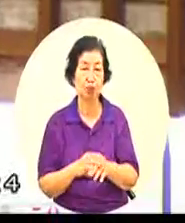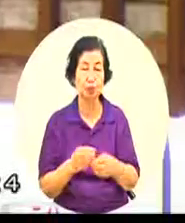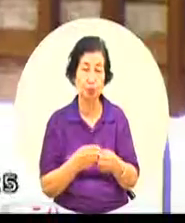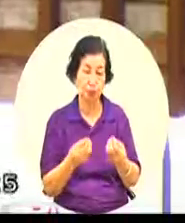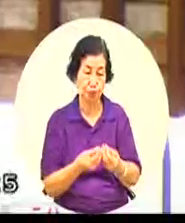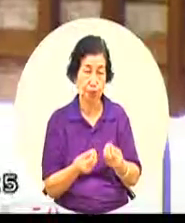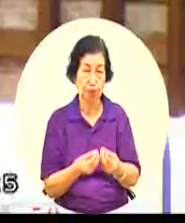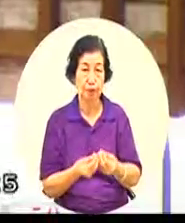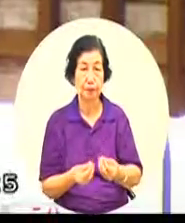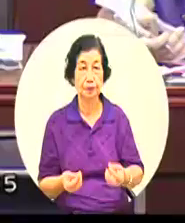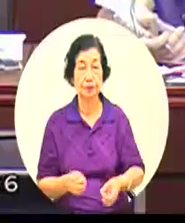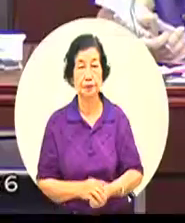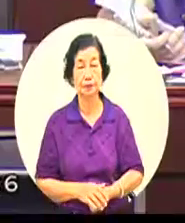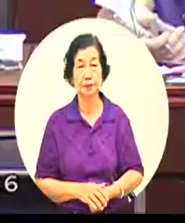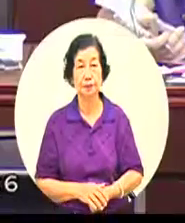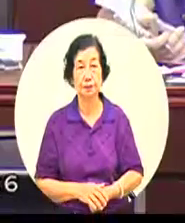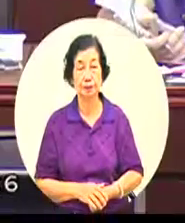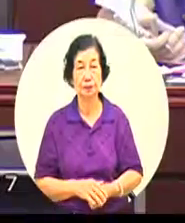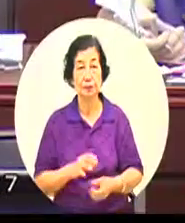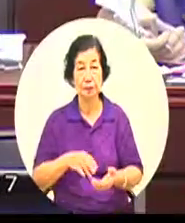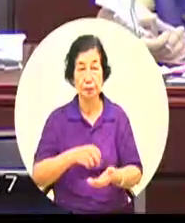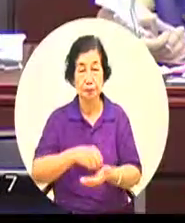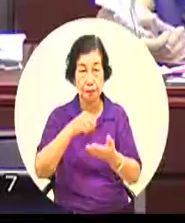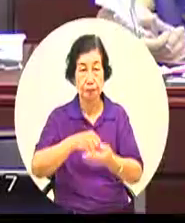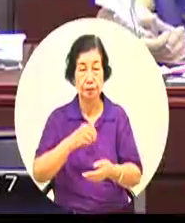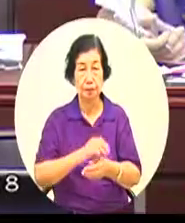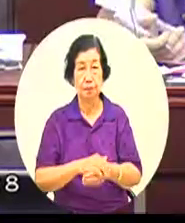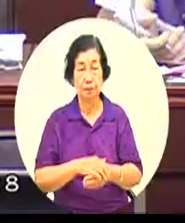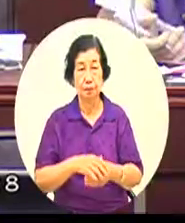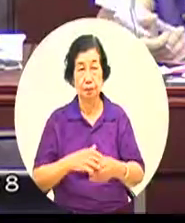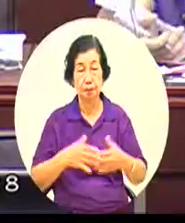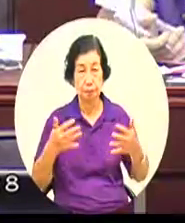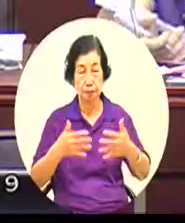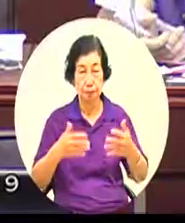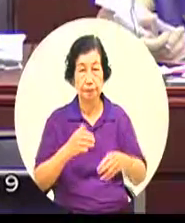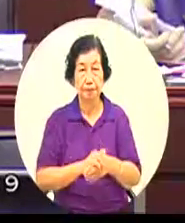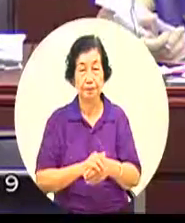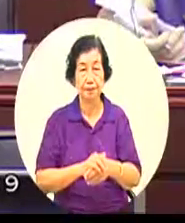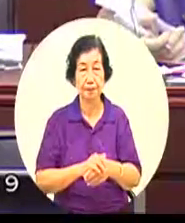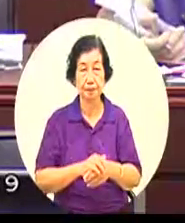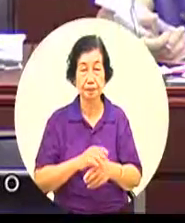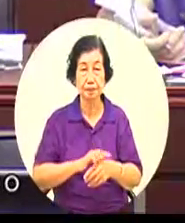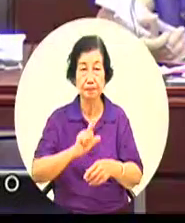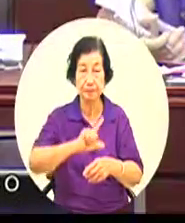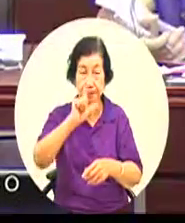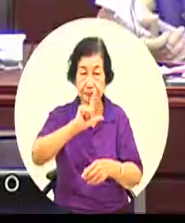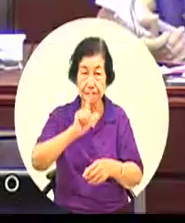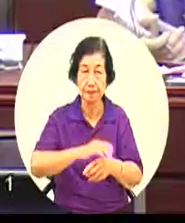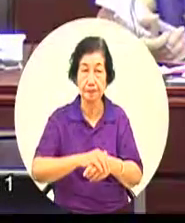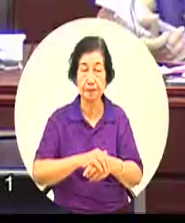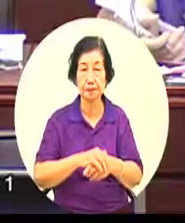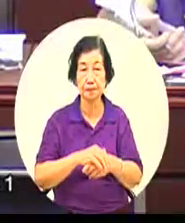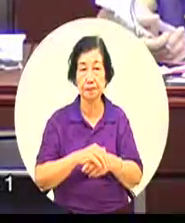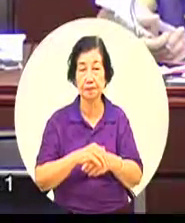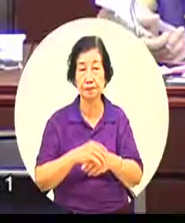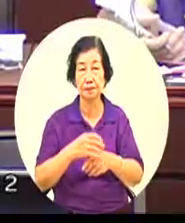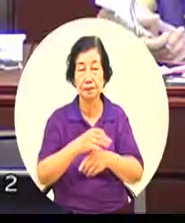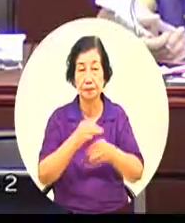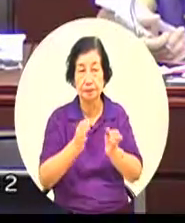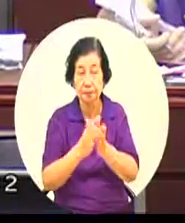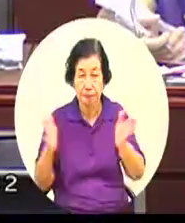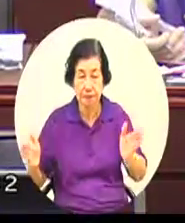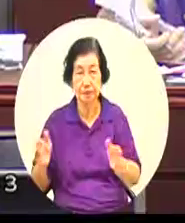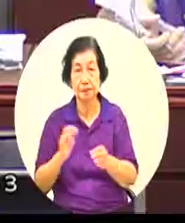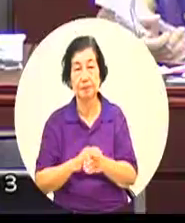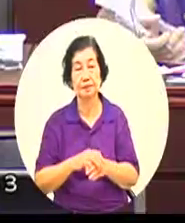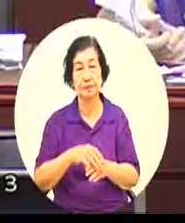谢谢议员哦，提了这个问题。喜来公今年的上半年，我们为这个问题其实讨论了很多。确实是家长他抽签